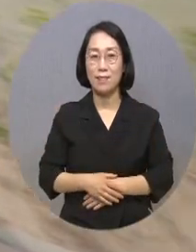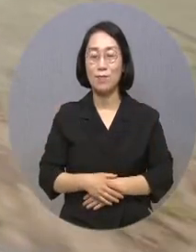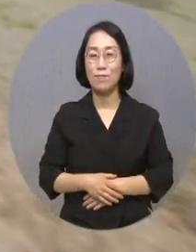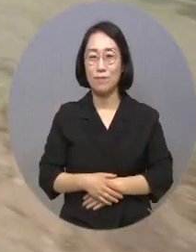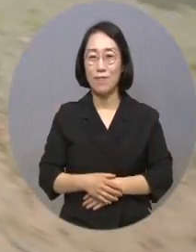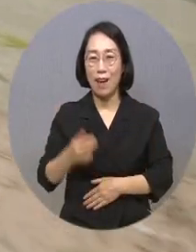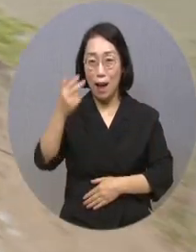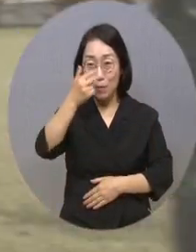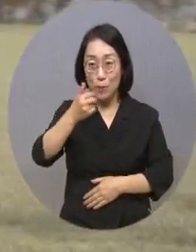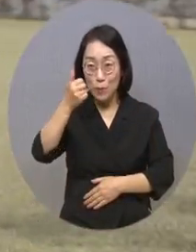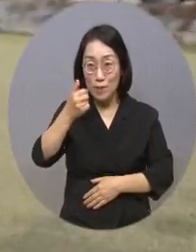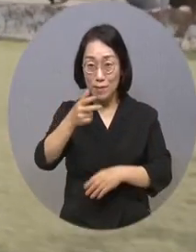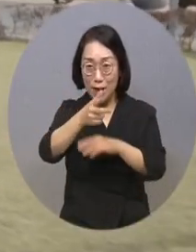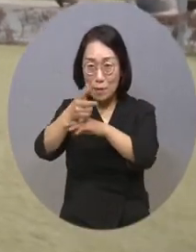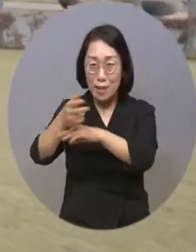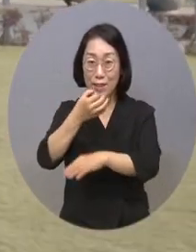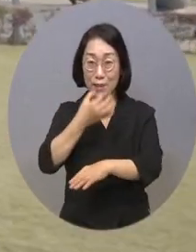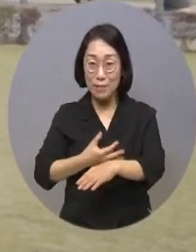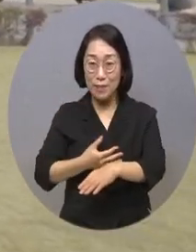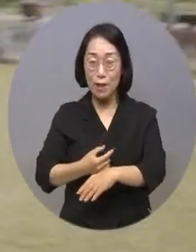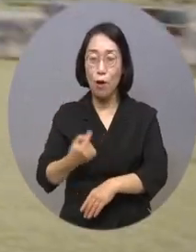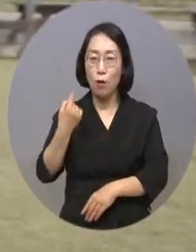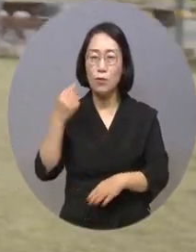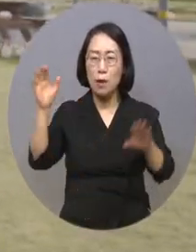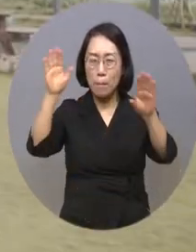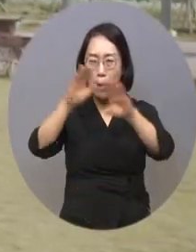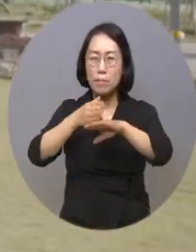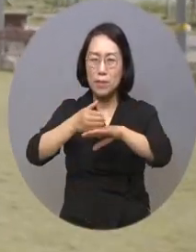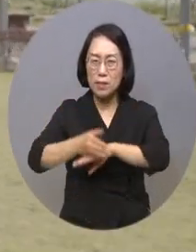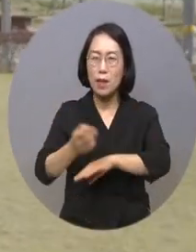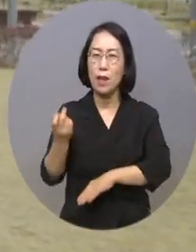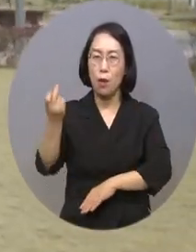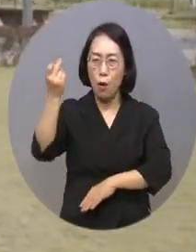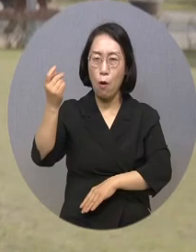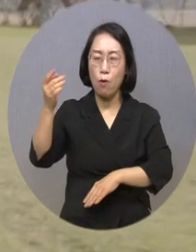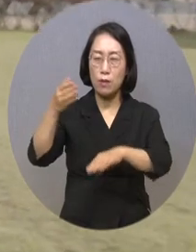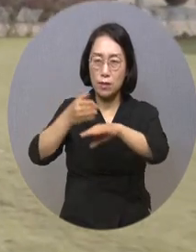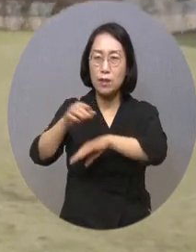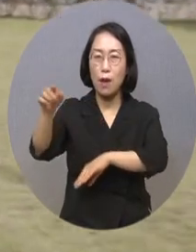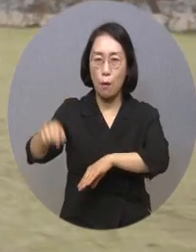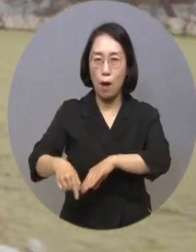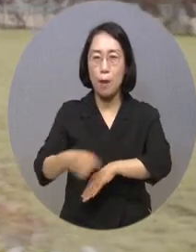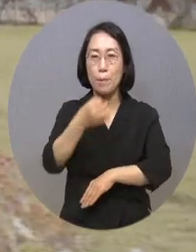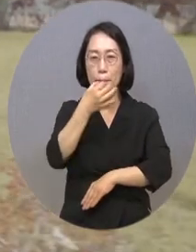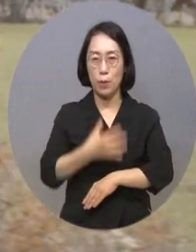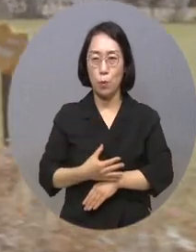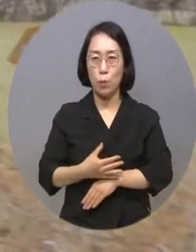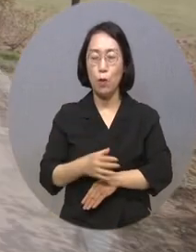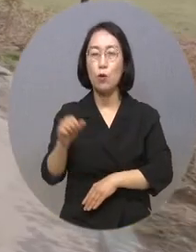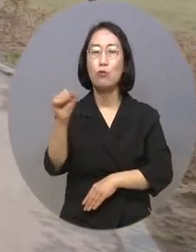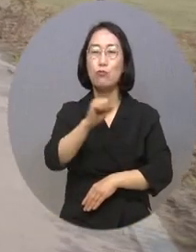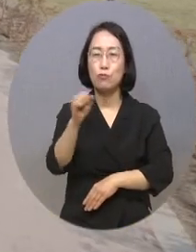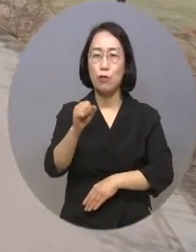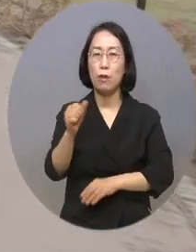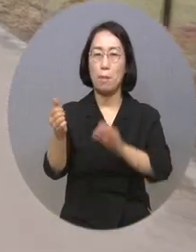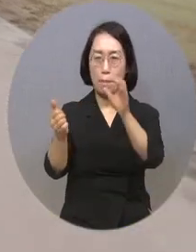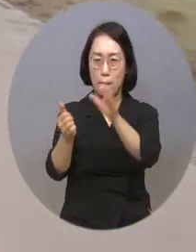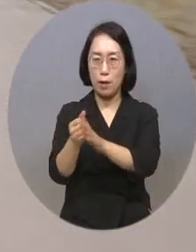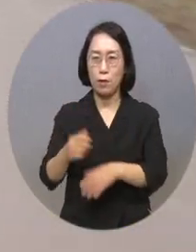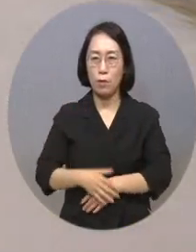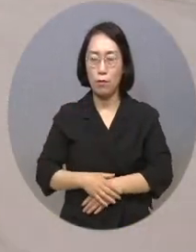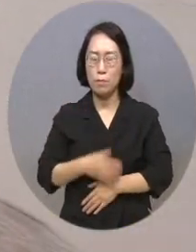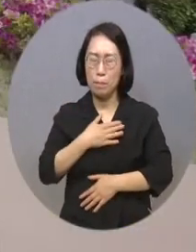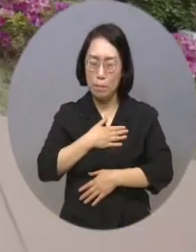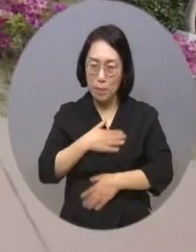이러면 감독님 잡기 힘드시죠? 우준이 형이 어젯밤에 늦게 도착해가지고 좀 많이 피곤할 거예요. 서울에서부터 운전하면서 왔거든요. 지금 정신을 많이 못 차리고